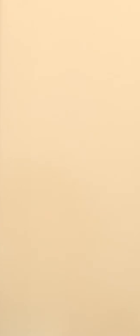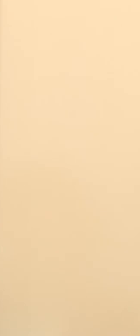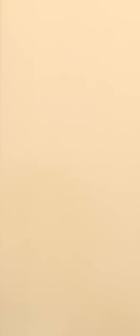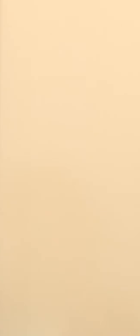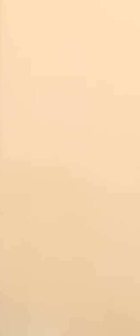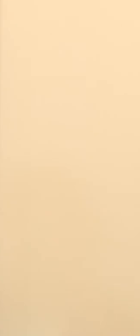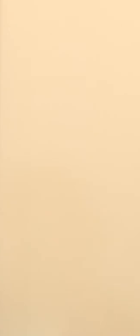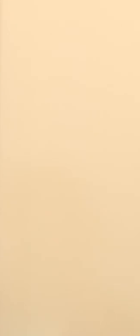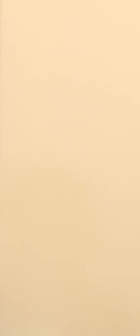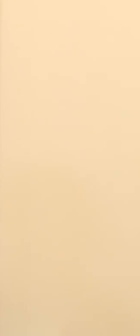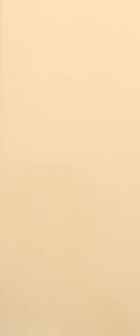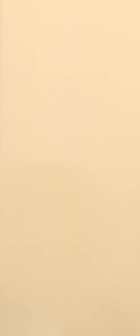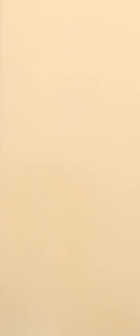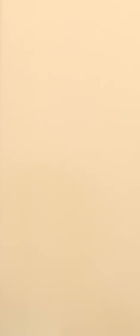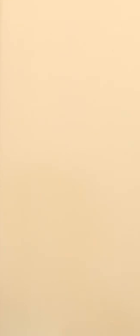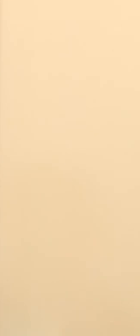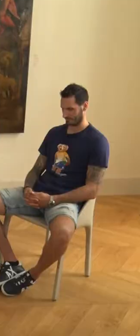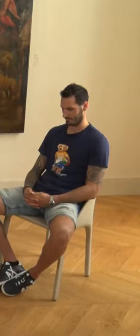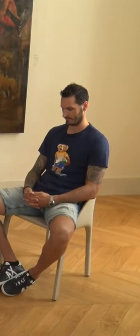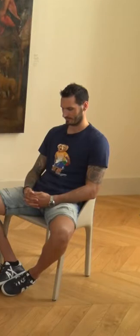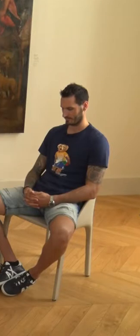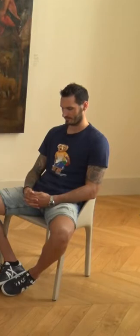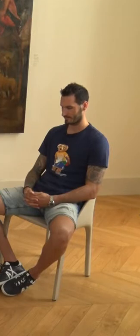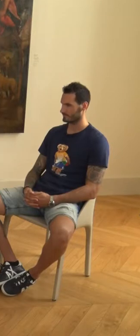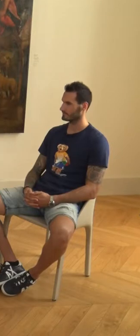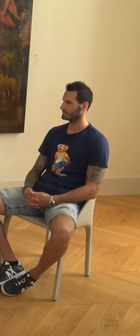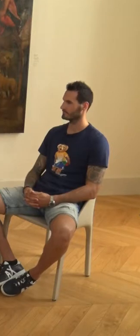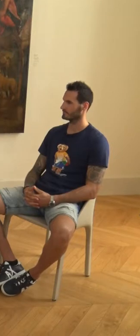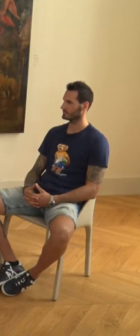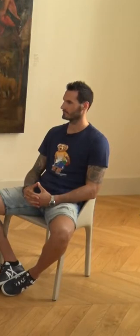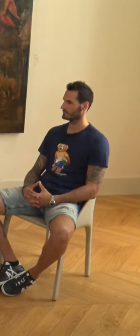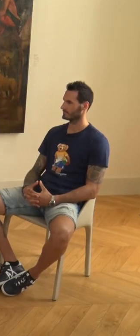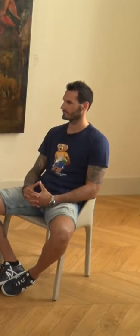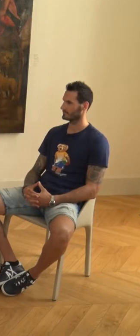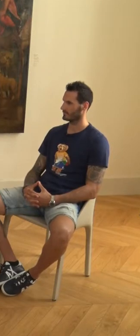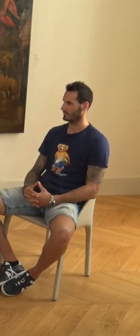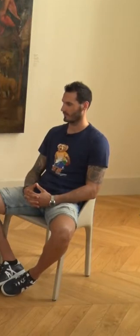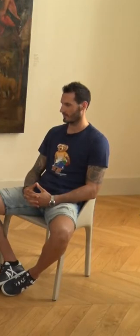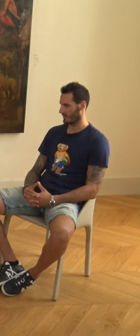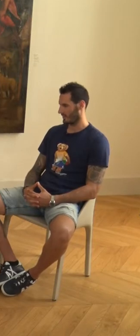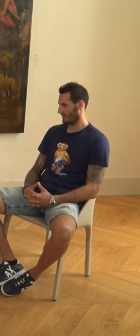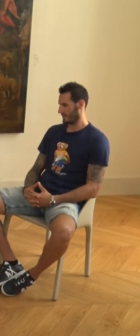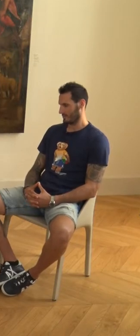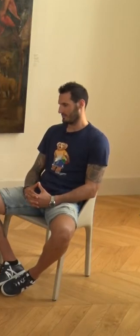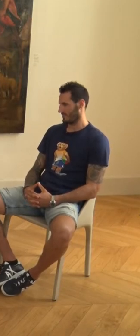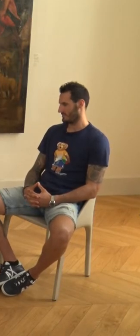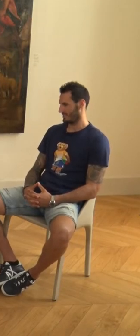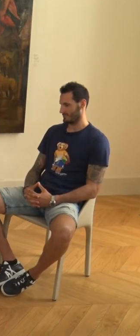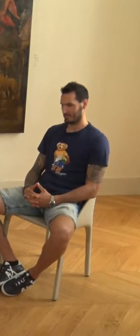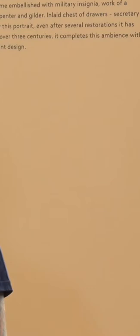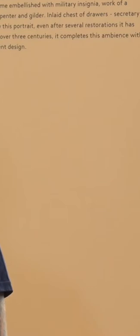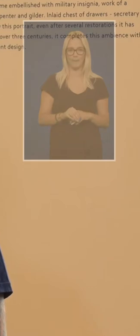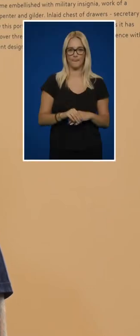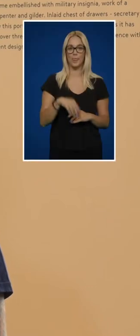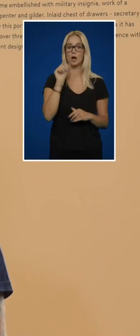otpada, odnosno razvrstavanja, imamo više koševa. Ivane, kakva su vaša iskustva? Pa evo, ja